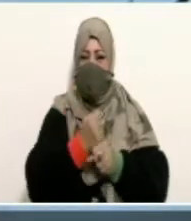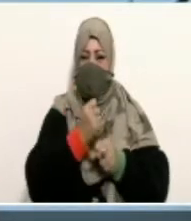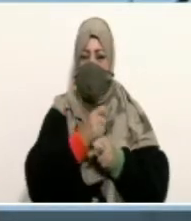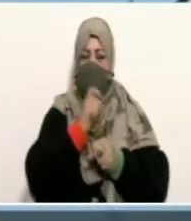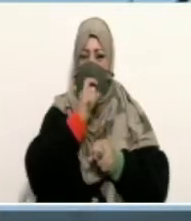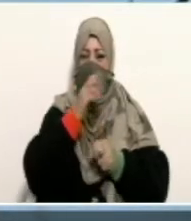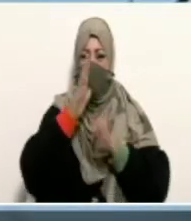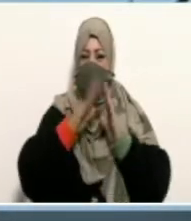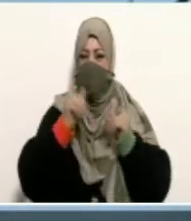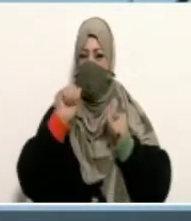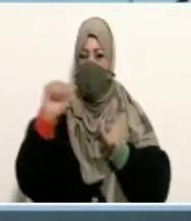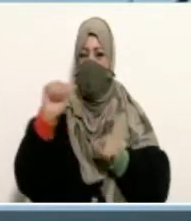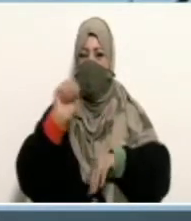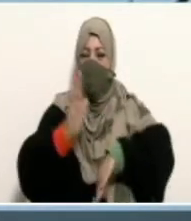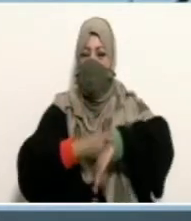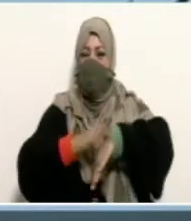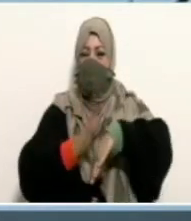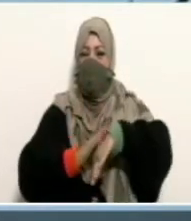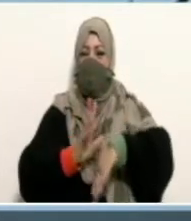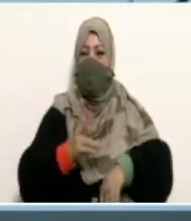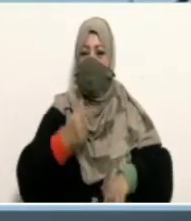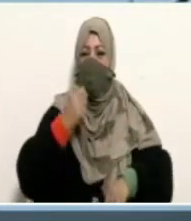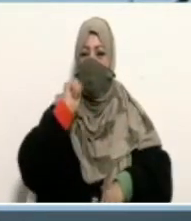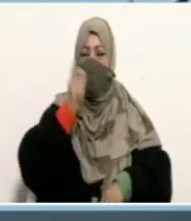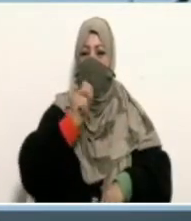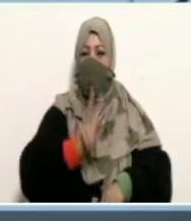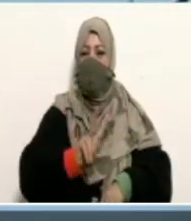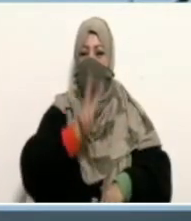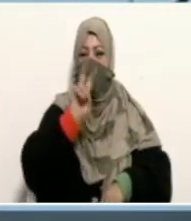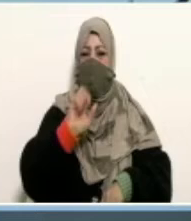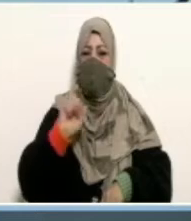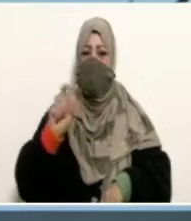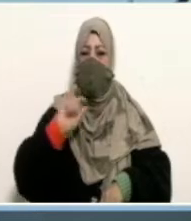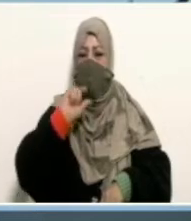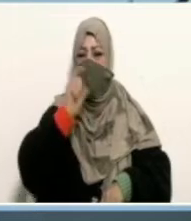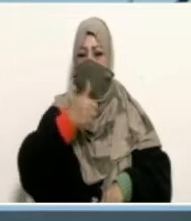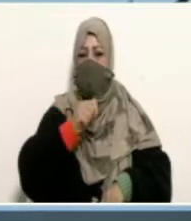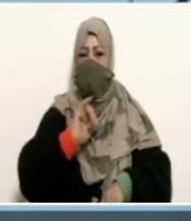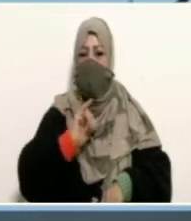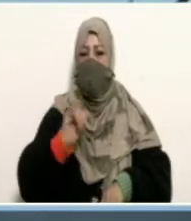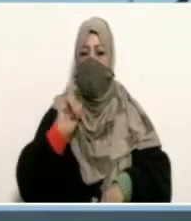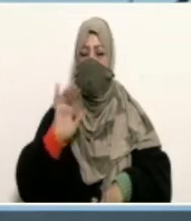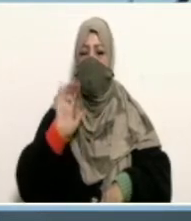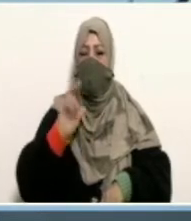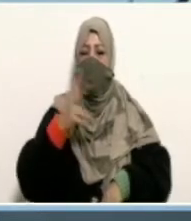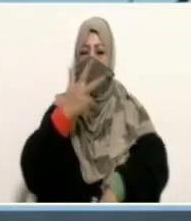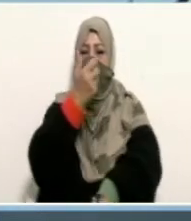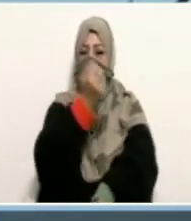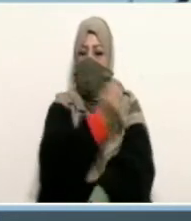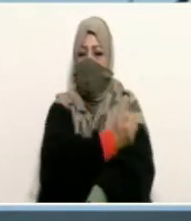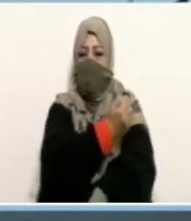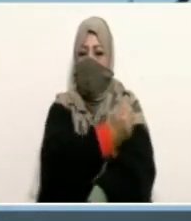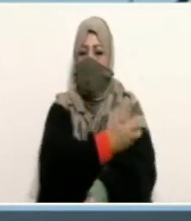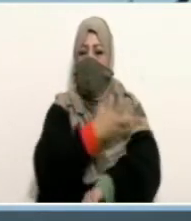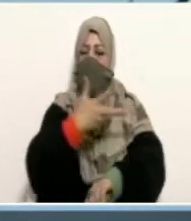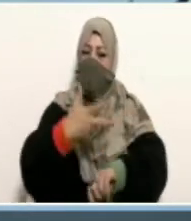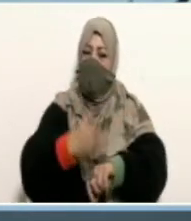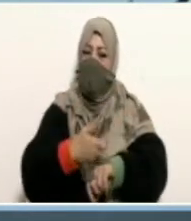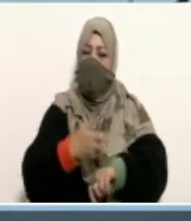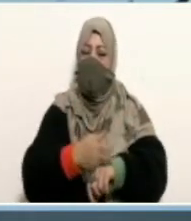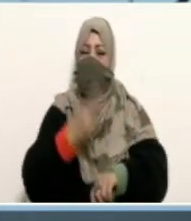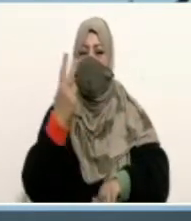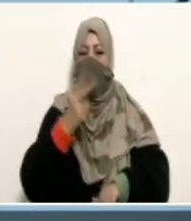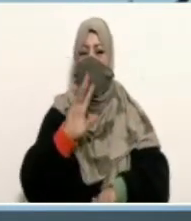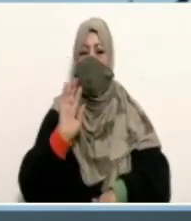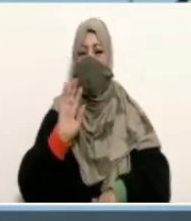700 جنيها بالشهر، أعمل حقنا وغيرها، لا قالت لا أخذ مالا